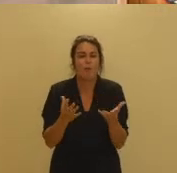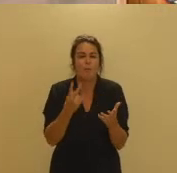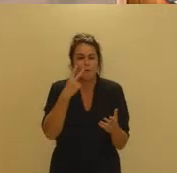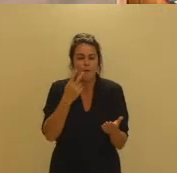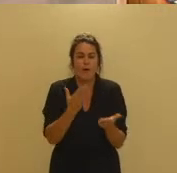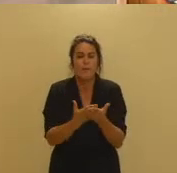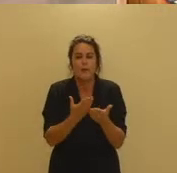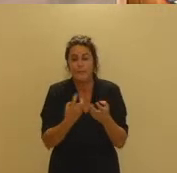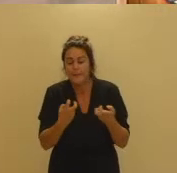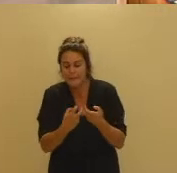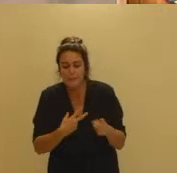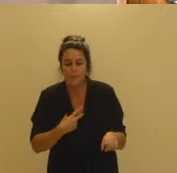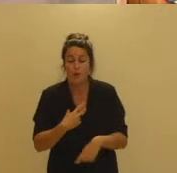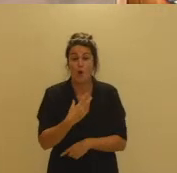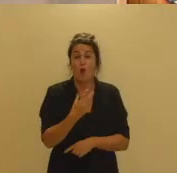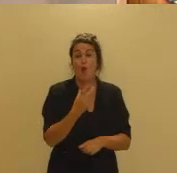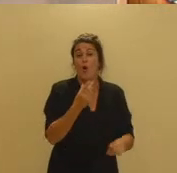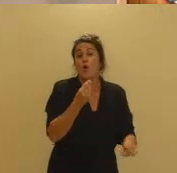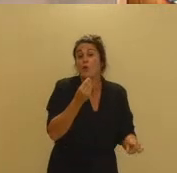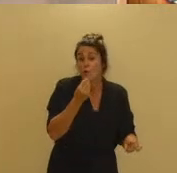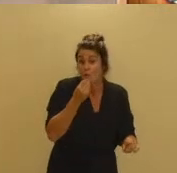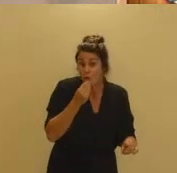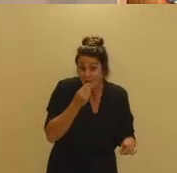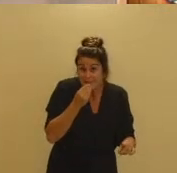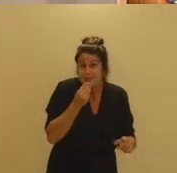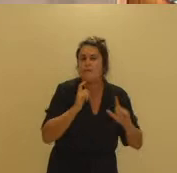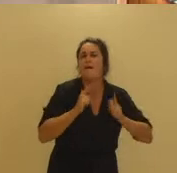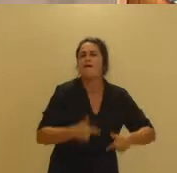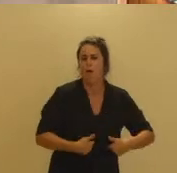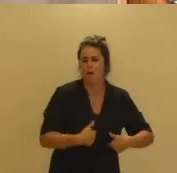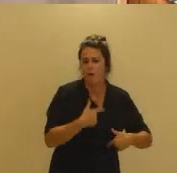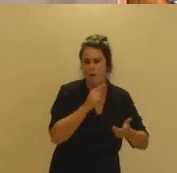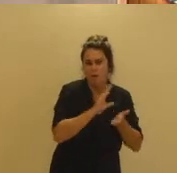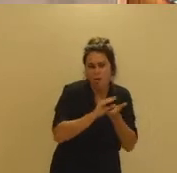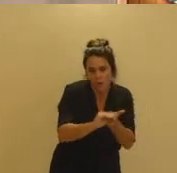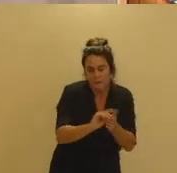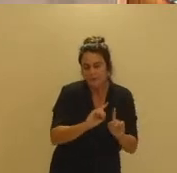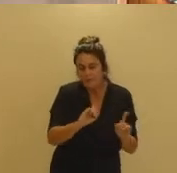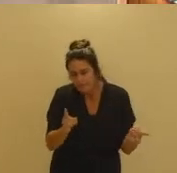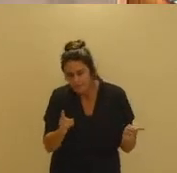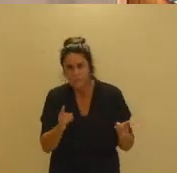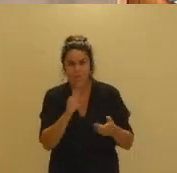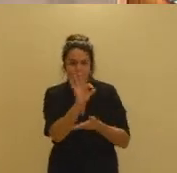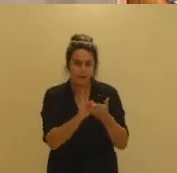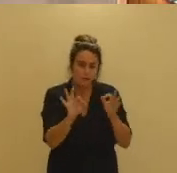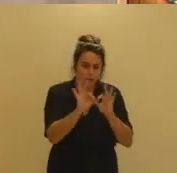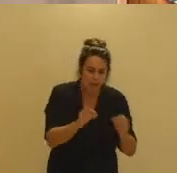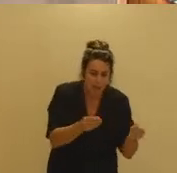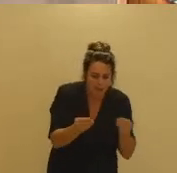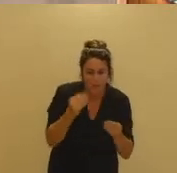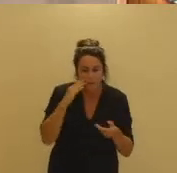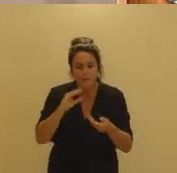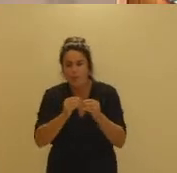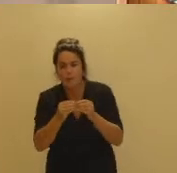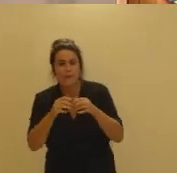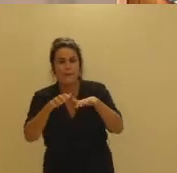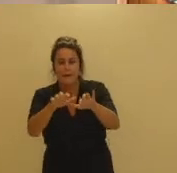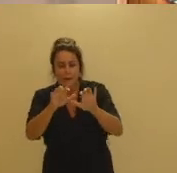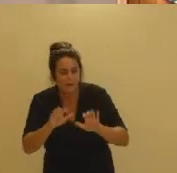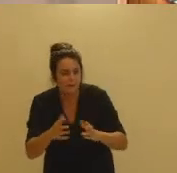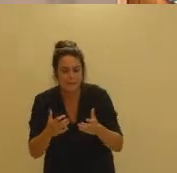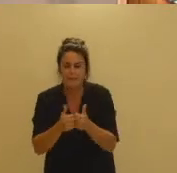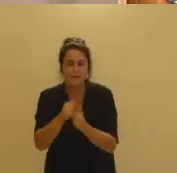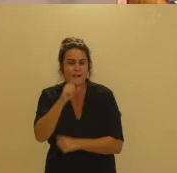prestations de cantine, par exemple, pour des enfants qui relèveraient d'une solidarité municipale pour des raisons de difficultés administratives de leurs